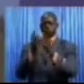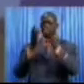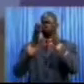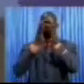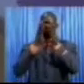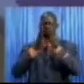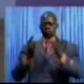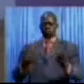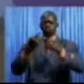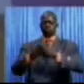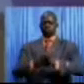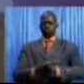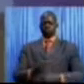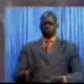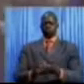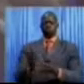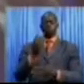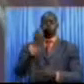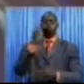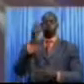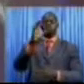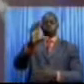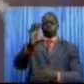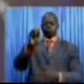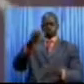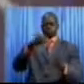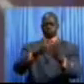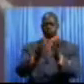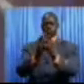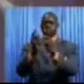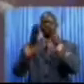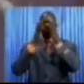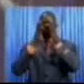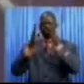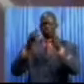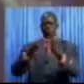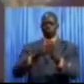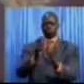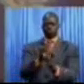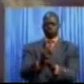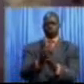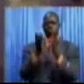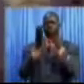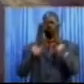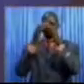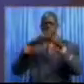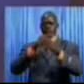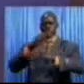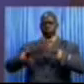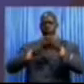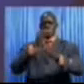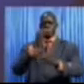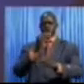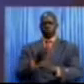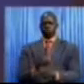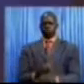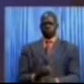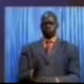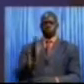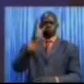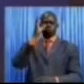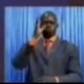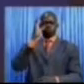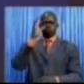À ce jour, on dénombre de 50 000 grands barrages et 1 million de petits barrages dans le monde. La Chine détient